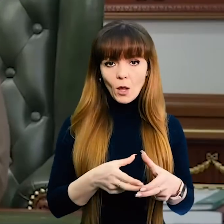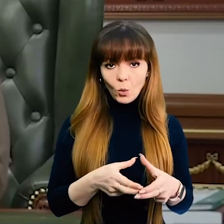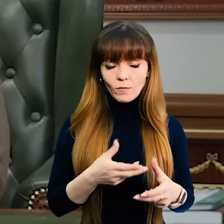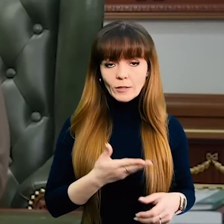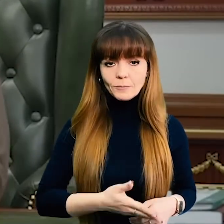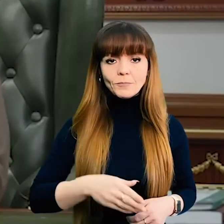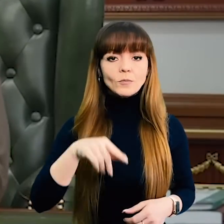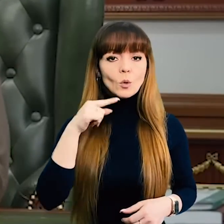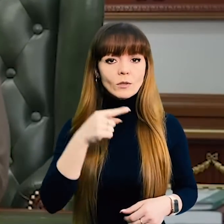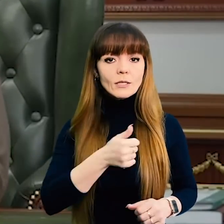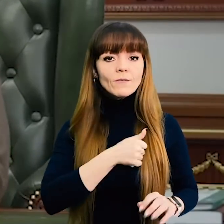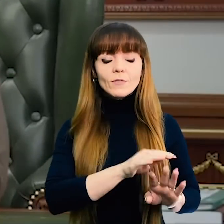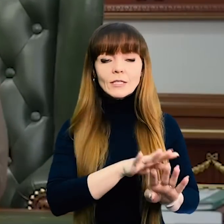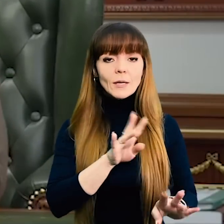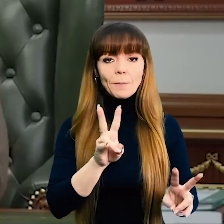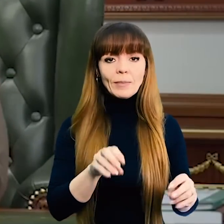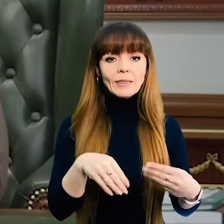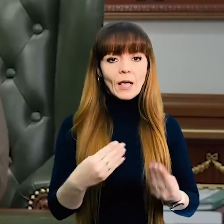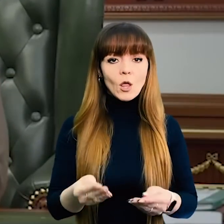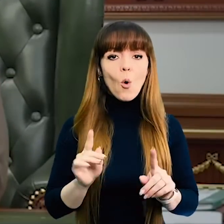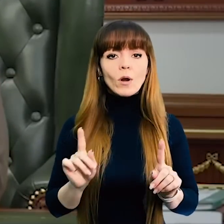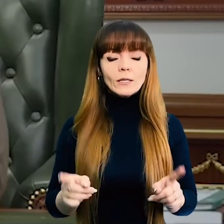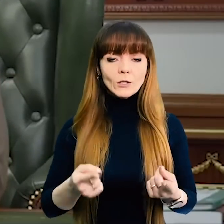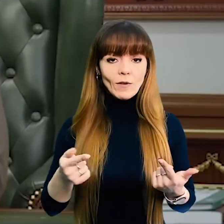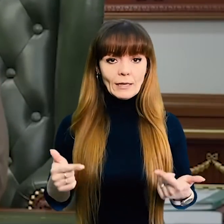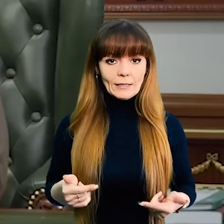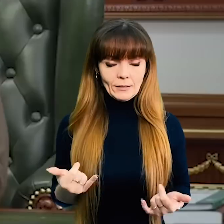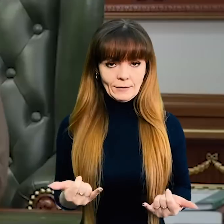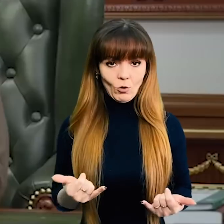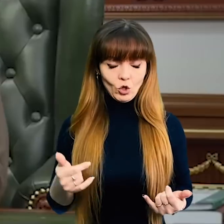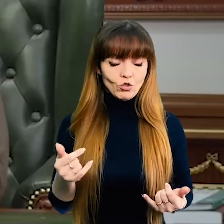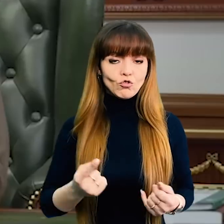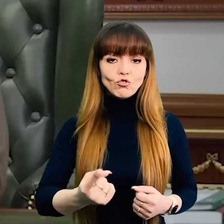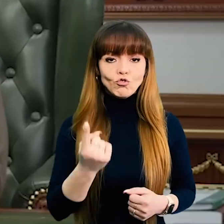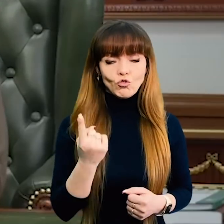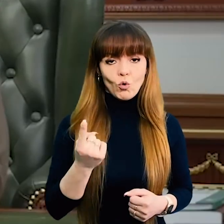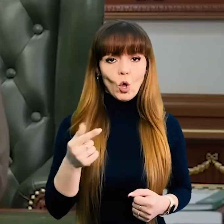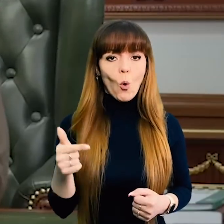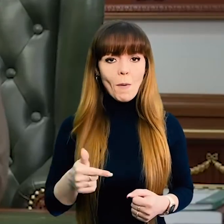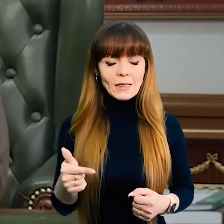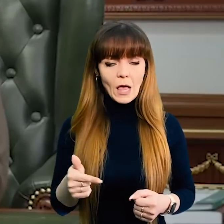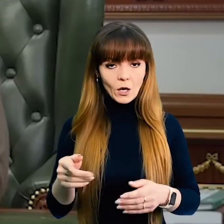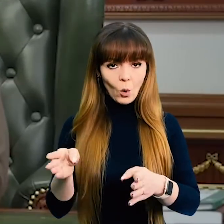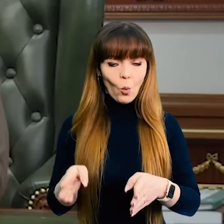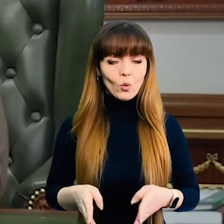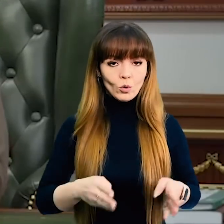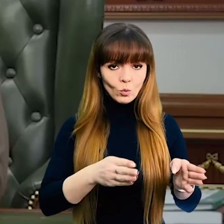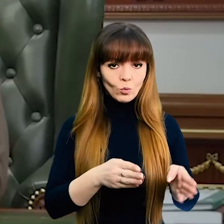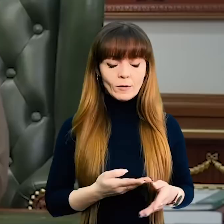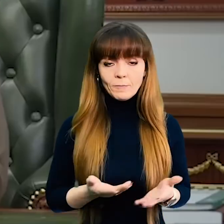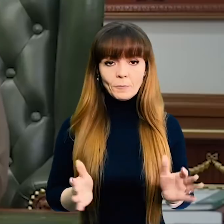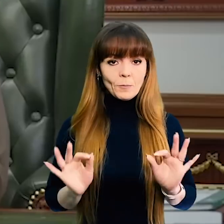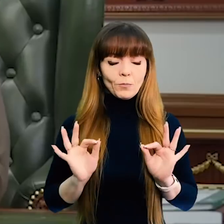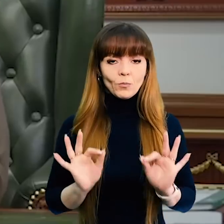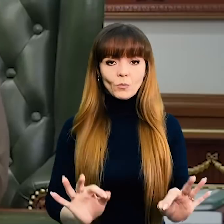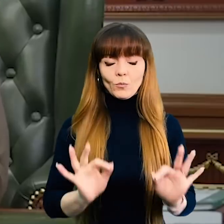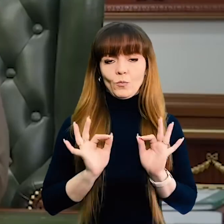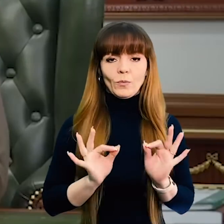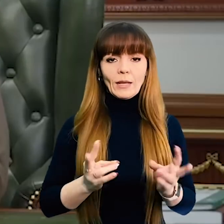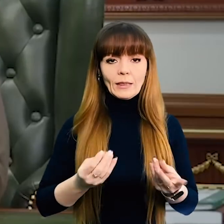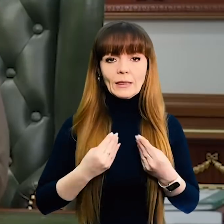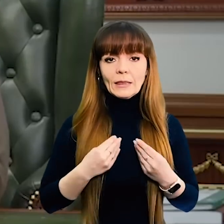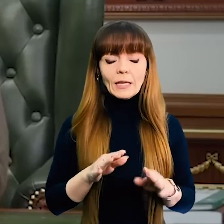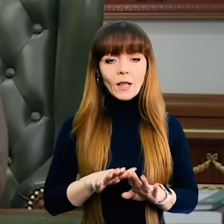залишається заблокованим. Російські війська не дали організувати сьогодні жодного гуманітарного